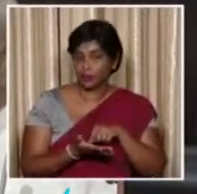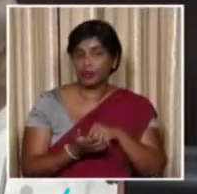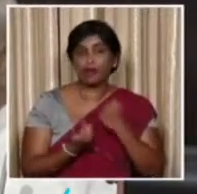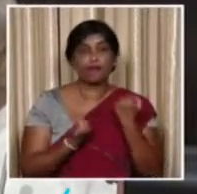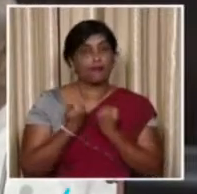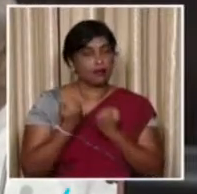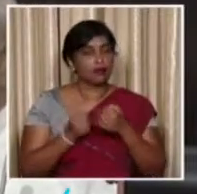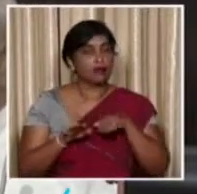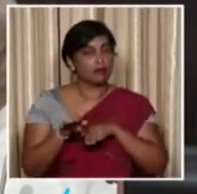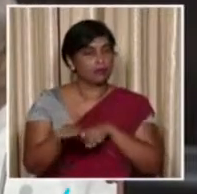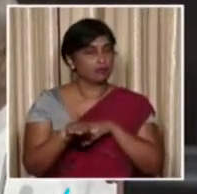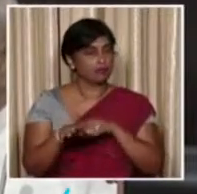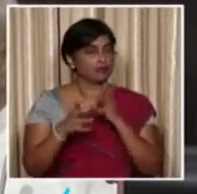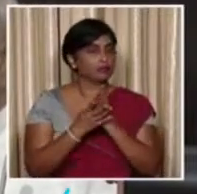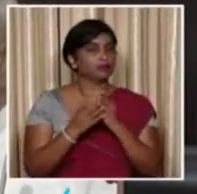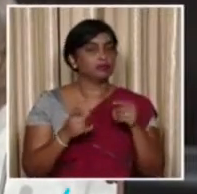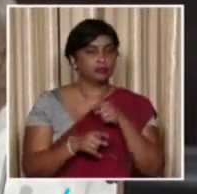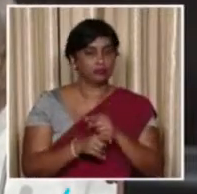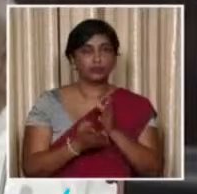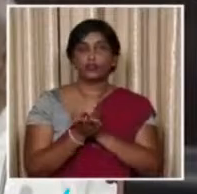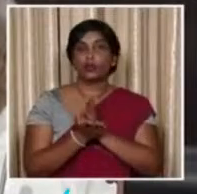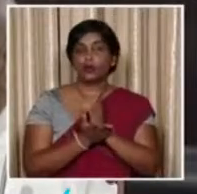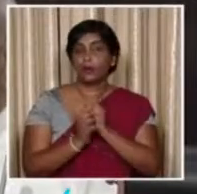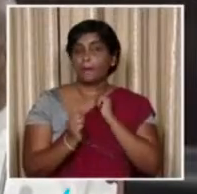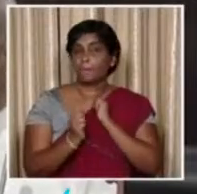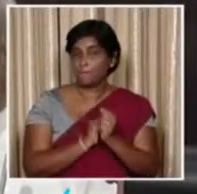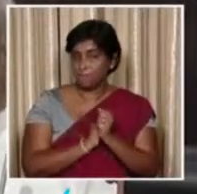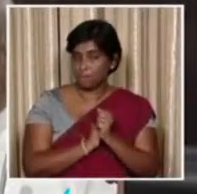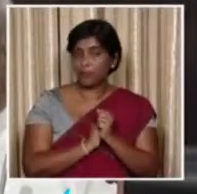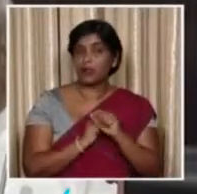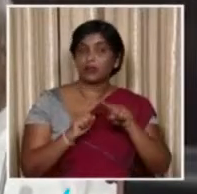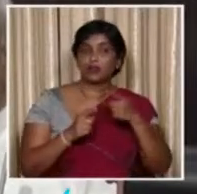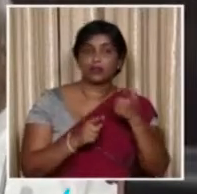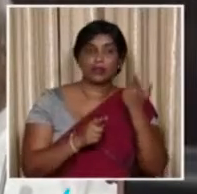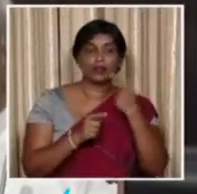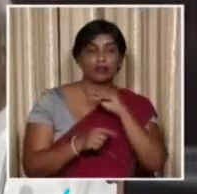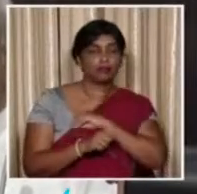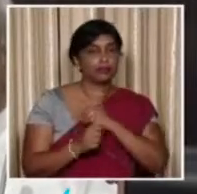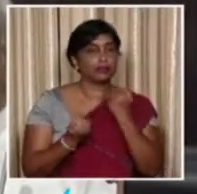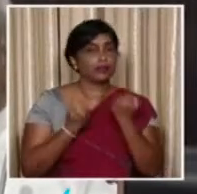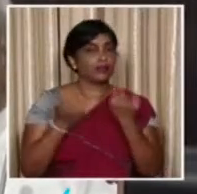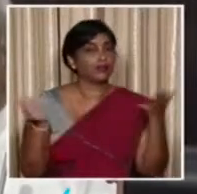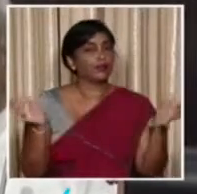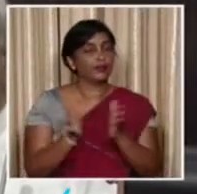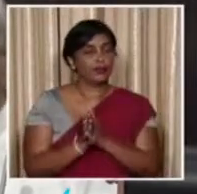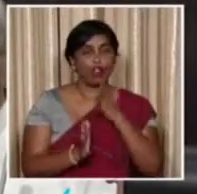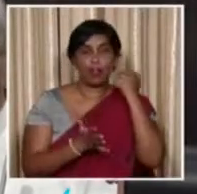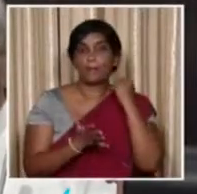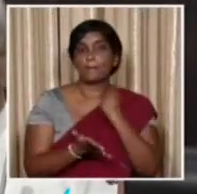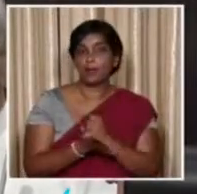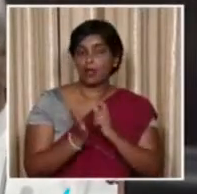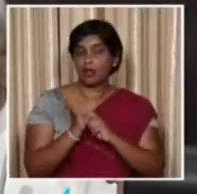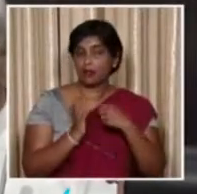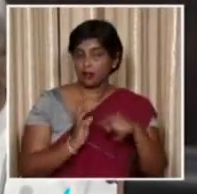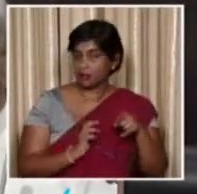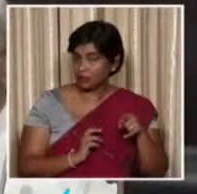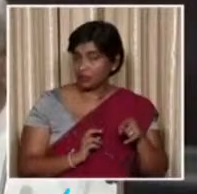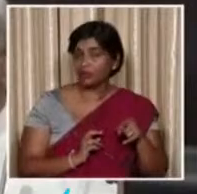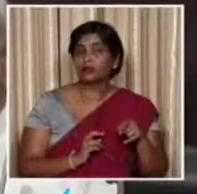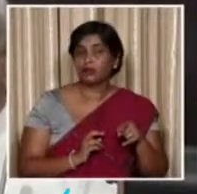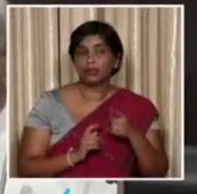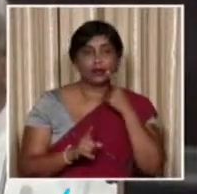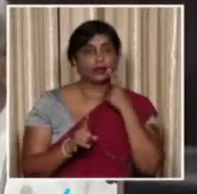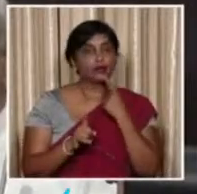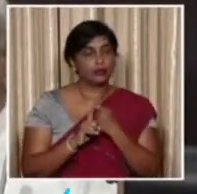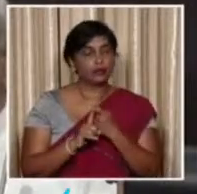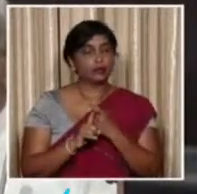වාහන මාර්ග තදබද ඉවත් කොට දුම්රිය බස් රථ හා වෙනත් කුලී රථ ඒකාබද්ධව ලෝක බැංකු ණය ආධාරය යටතේ